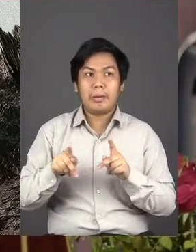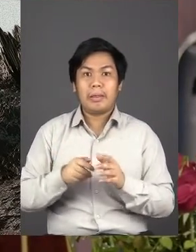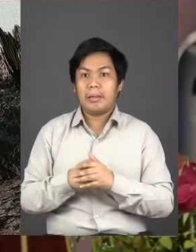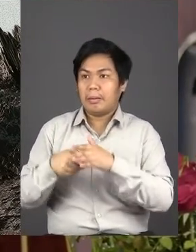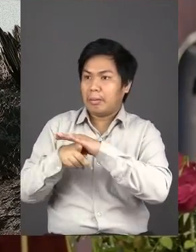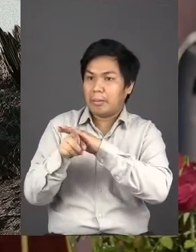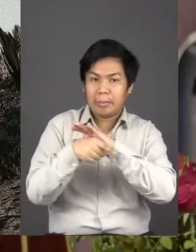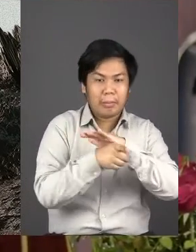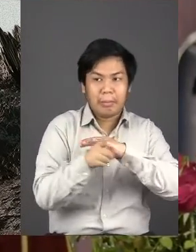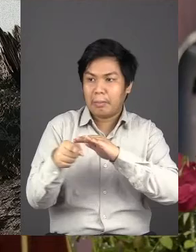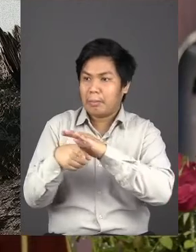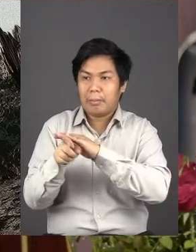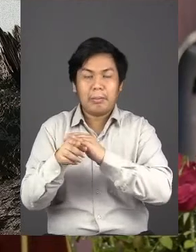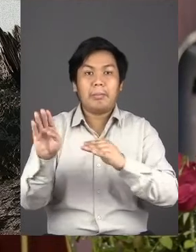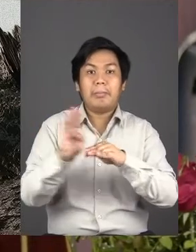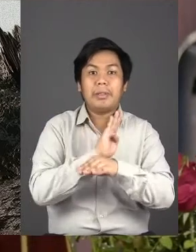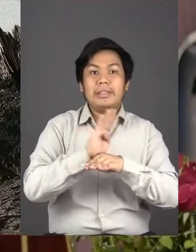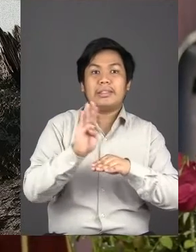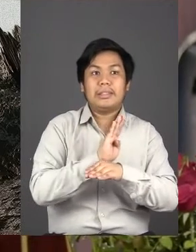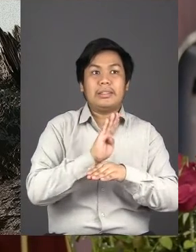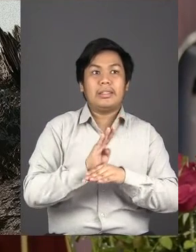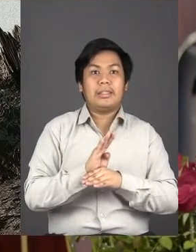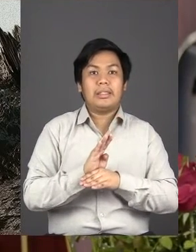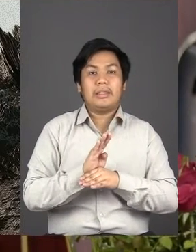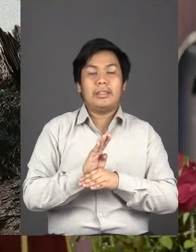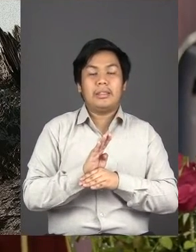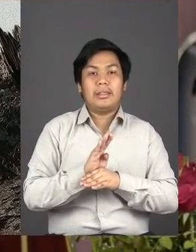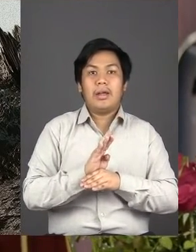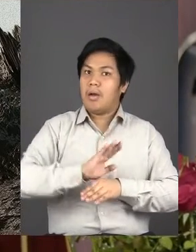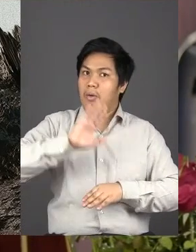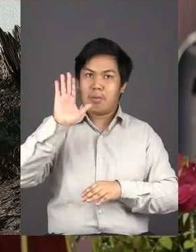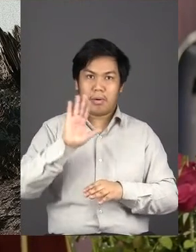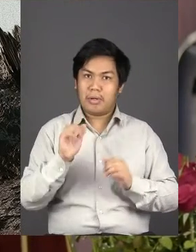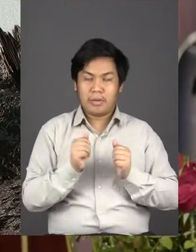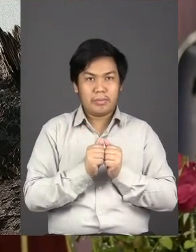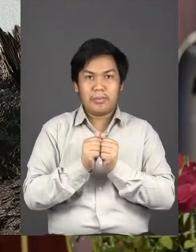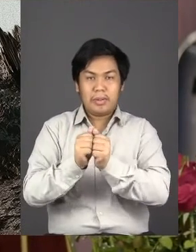kabaluktutan sa negosyo natin. Pwede ba huwag nyo nang isama sa email si Sir BJ?